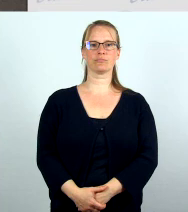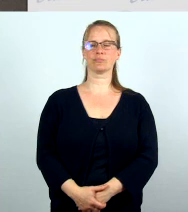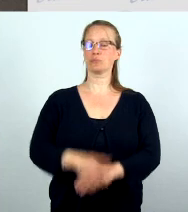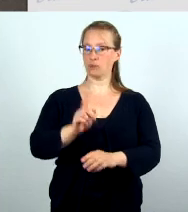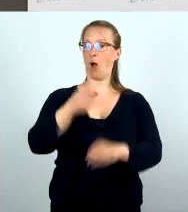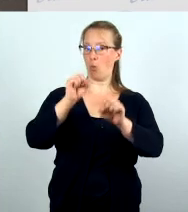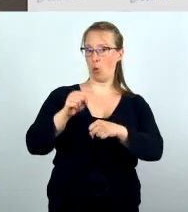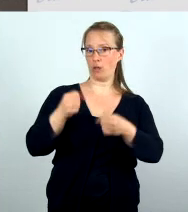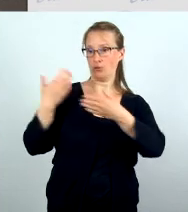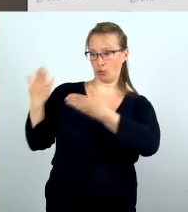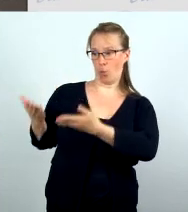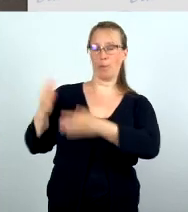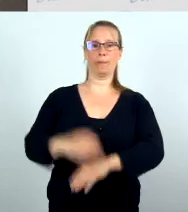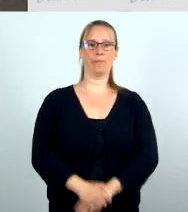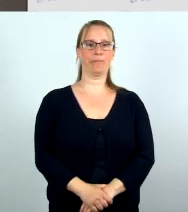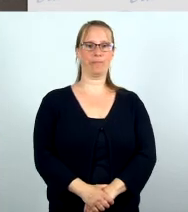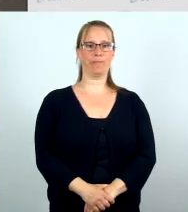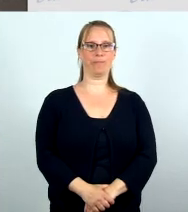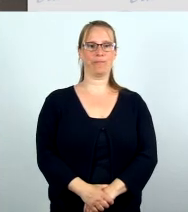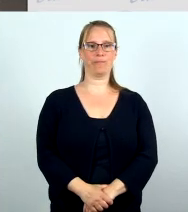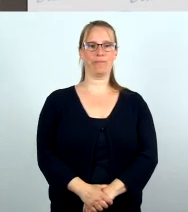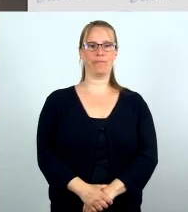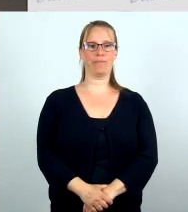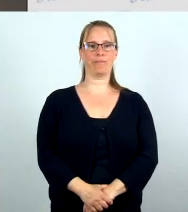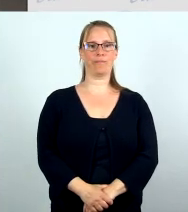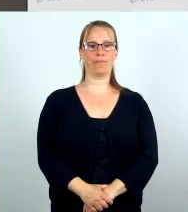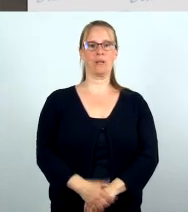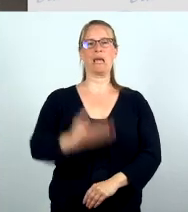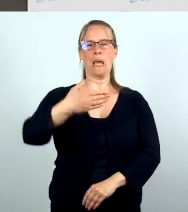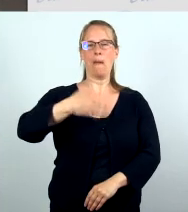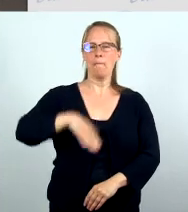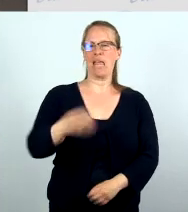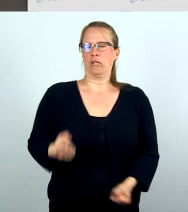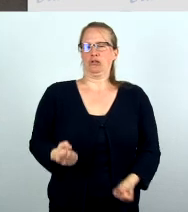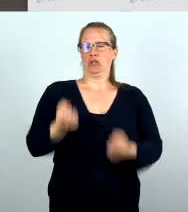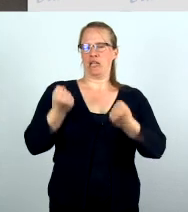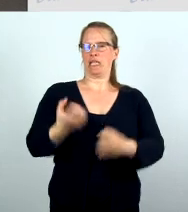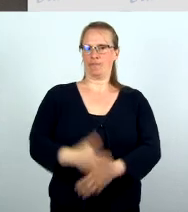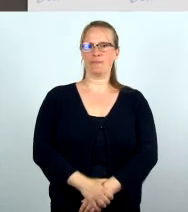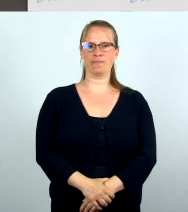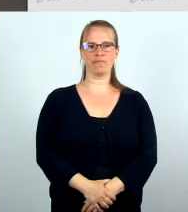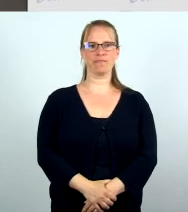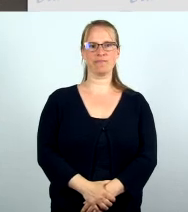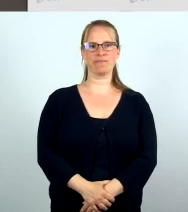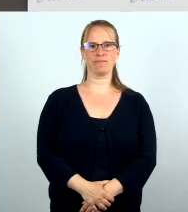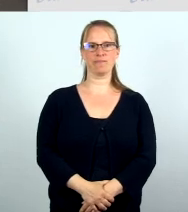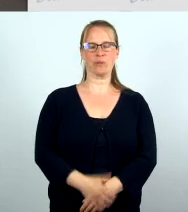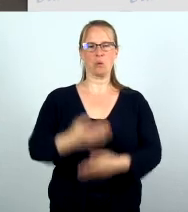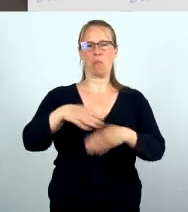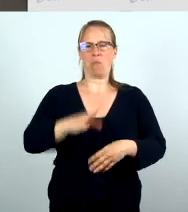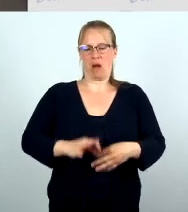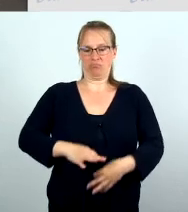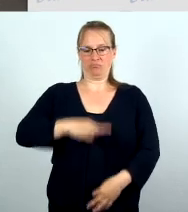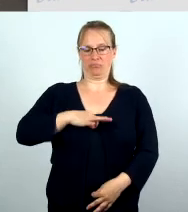zu leicht ist, können auch die Füße nach oben wandern. Das heißt, hier habt ihr nochmal eine Instabilität, dass ihr da nochmal mehr auch aus dem